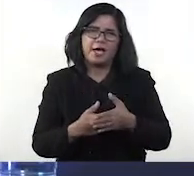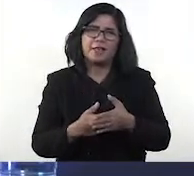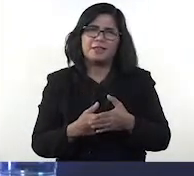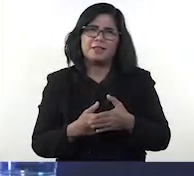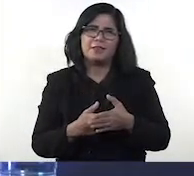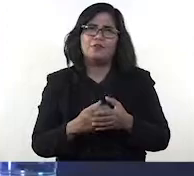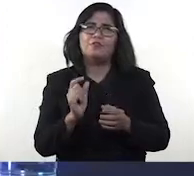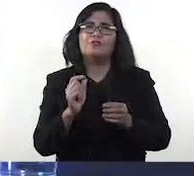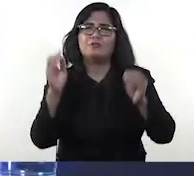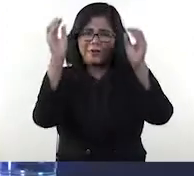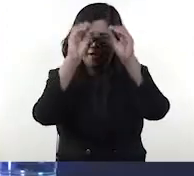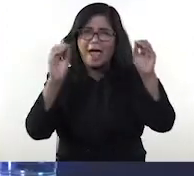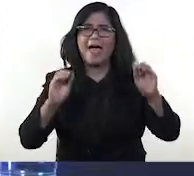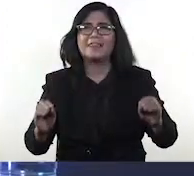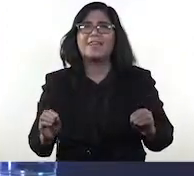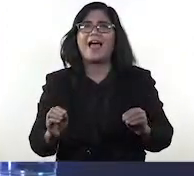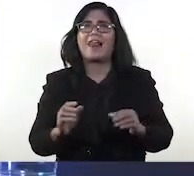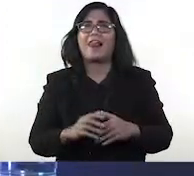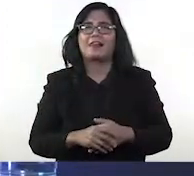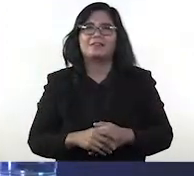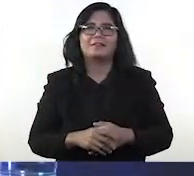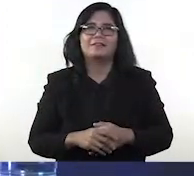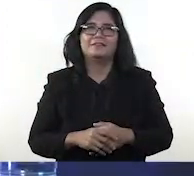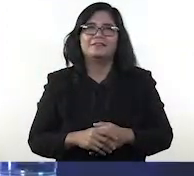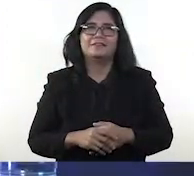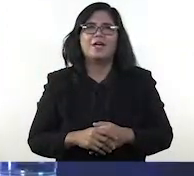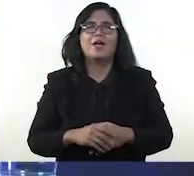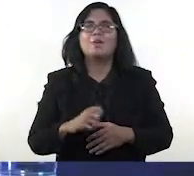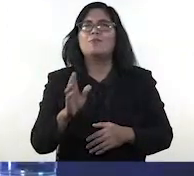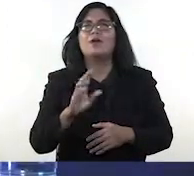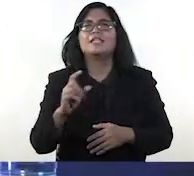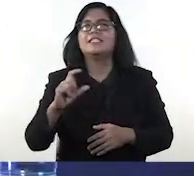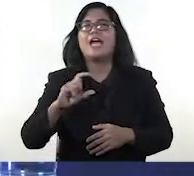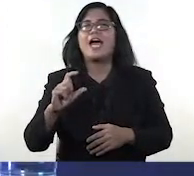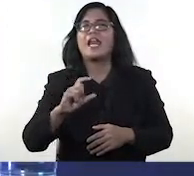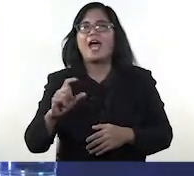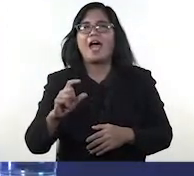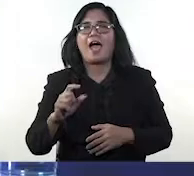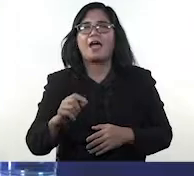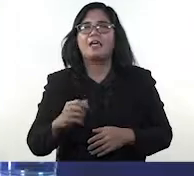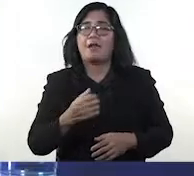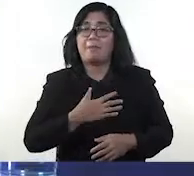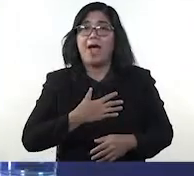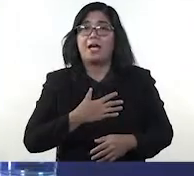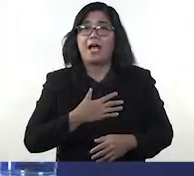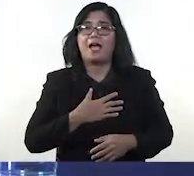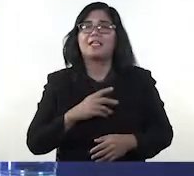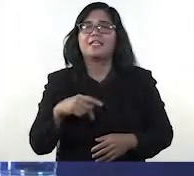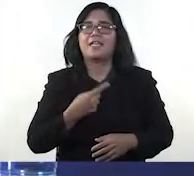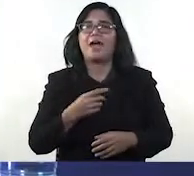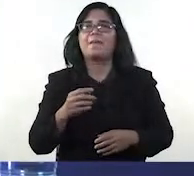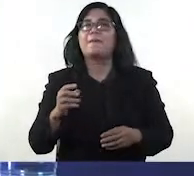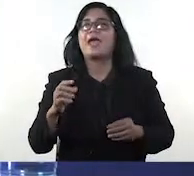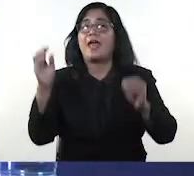kita untuk merayakan Natal Apapun yang terjadi bukan Sara merayakannya tapi dengan bangga kita